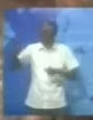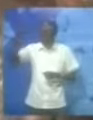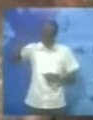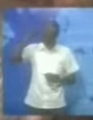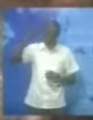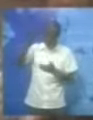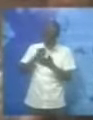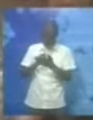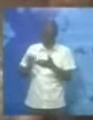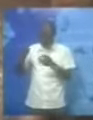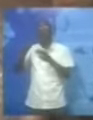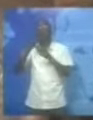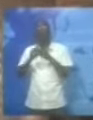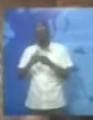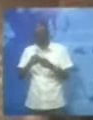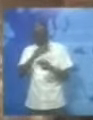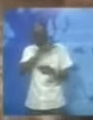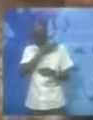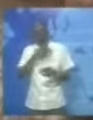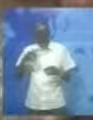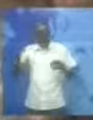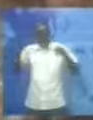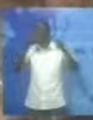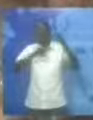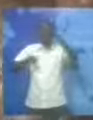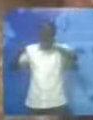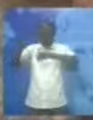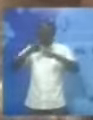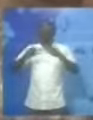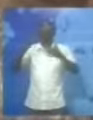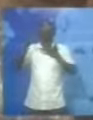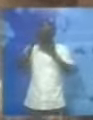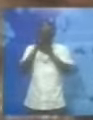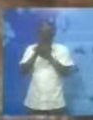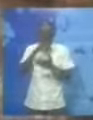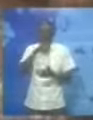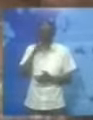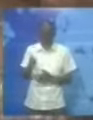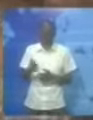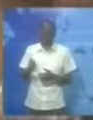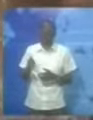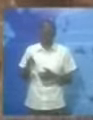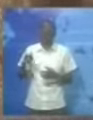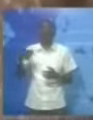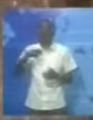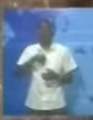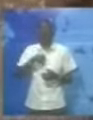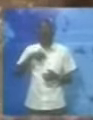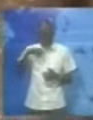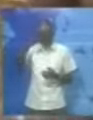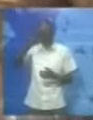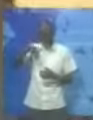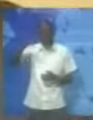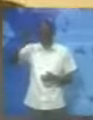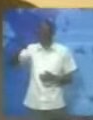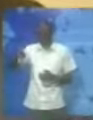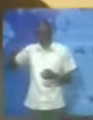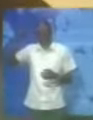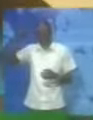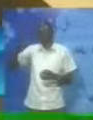un registre, car pour elle, l'art n'a pas de limite. Moi, je suis à l'aise. Moi, je peins au gré de mes